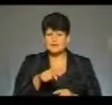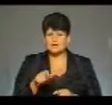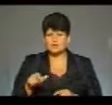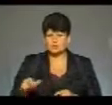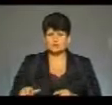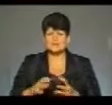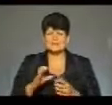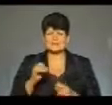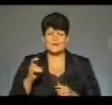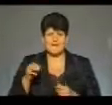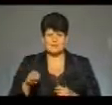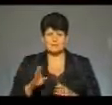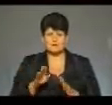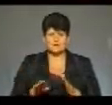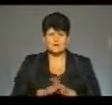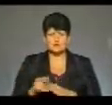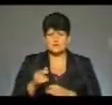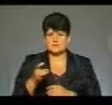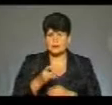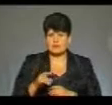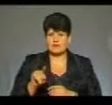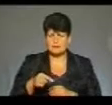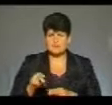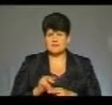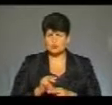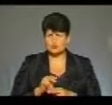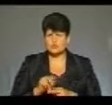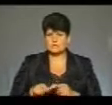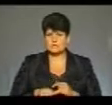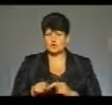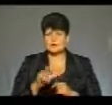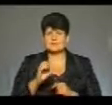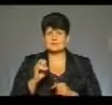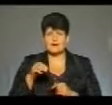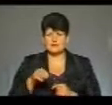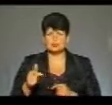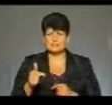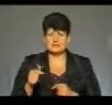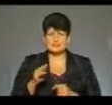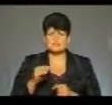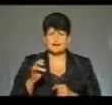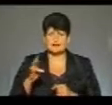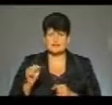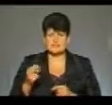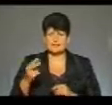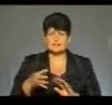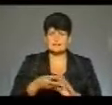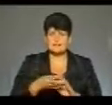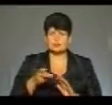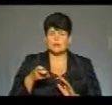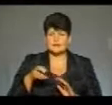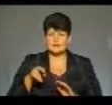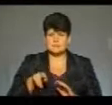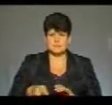сіл Підволочиського та Гусятинського районів вимагали відремонтувати дорогу Скалат-Гусятин-Жванець. 29 липня цього року на